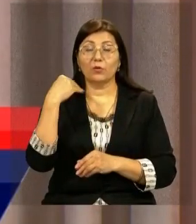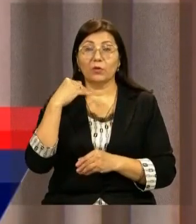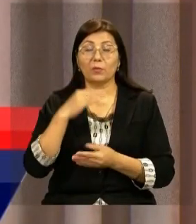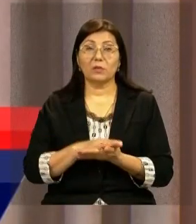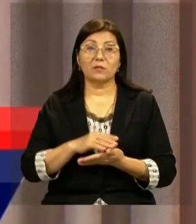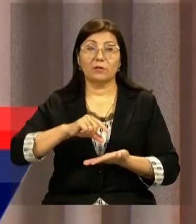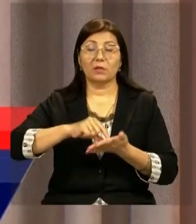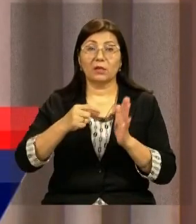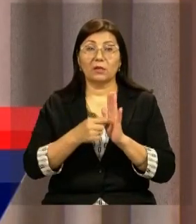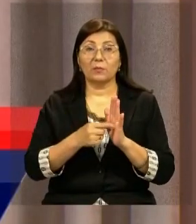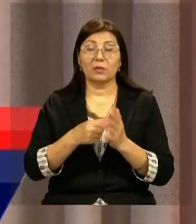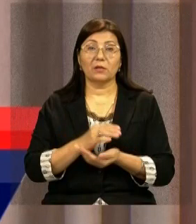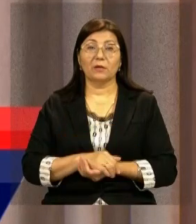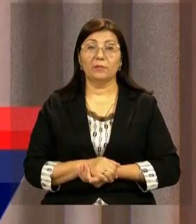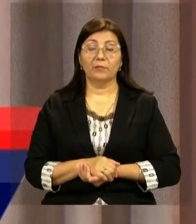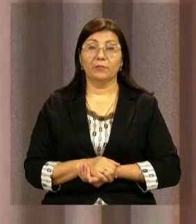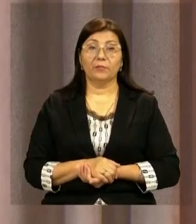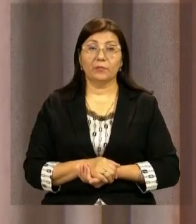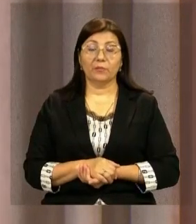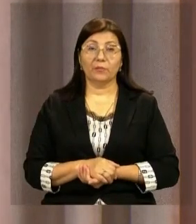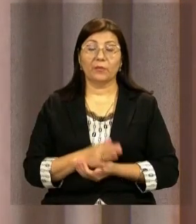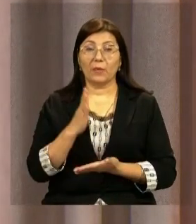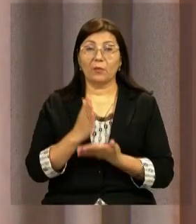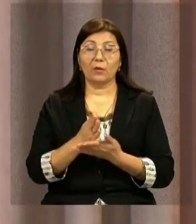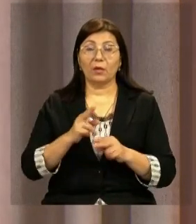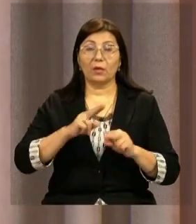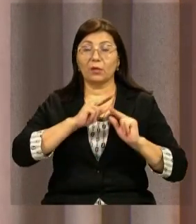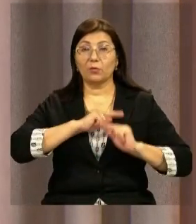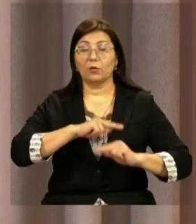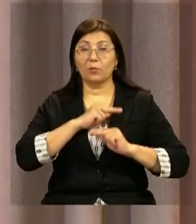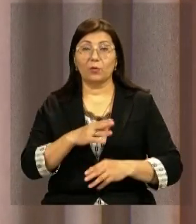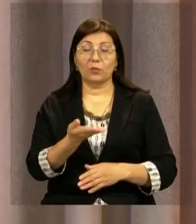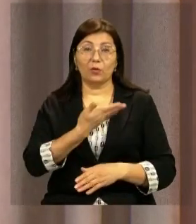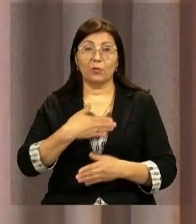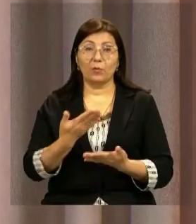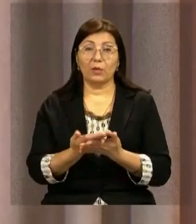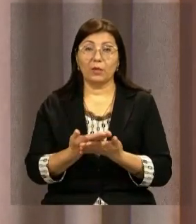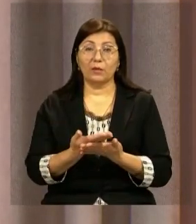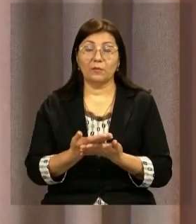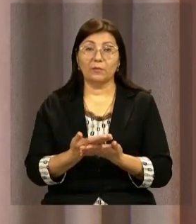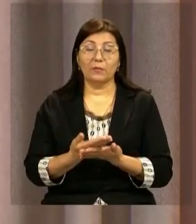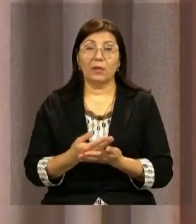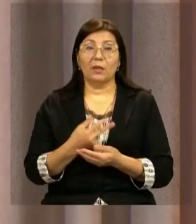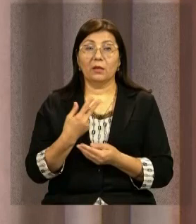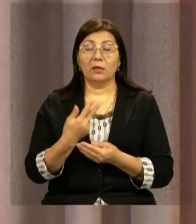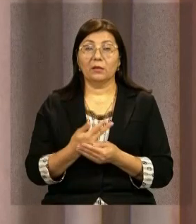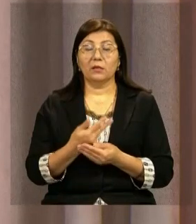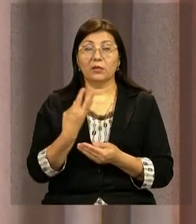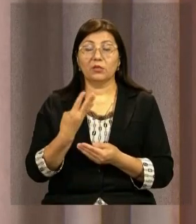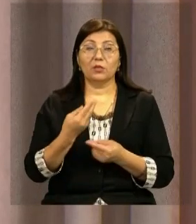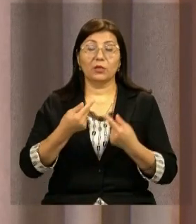резервные квартиры застройщики все показали. Эту работу мы тоже, в принципе, 3-4